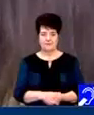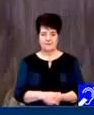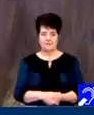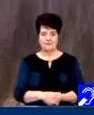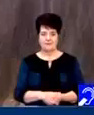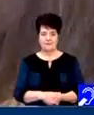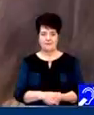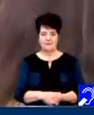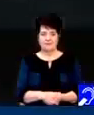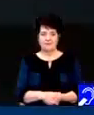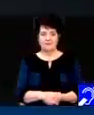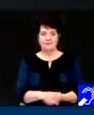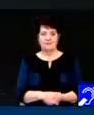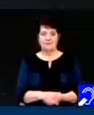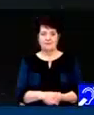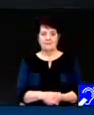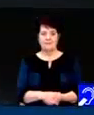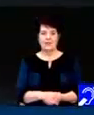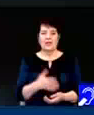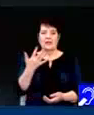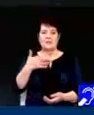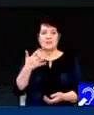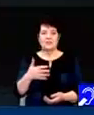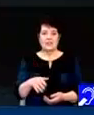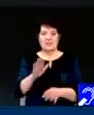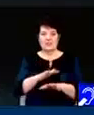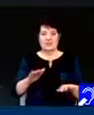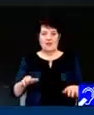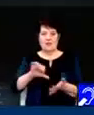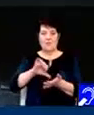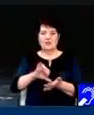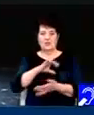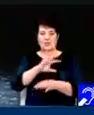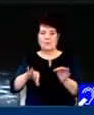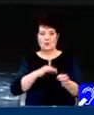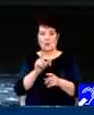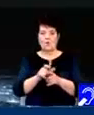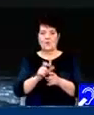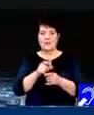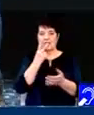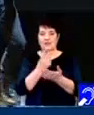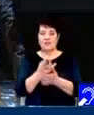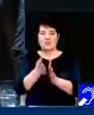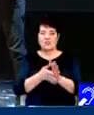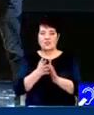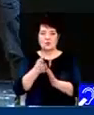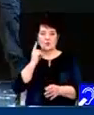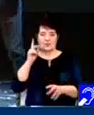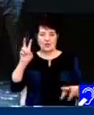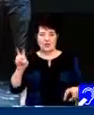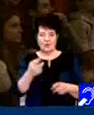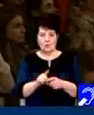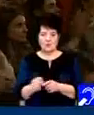La Corea de Sud. 50 de elevi cu deficiențe de auz participă la proiectul Cuvinte care se văd, gesturi care se aud.